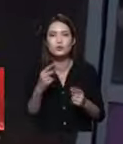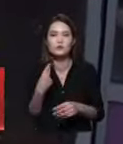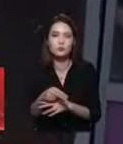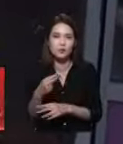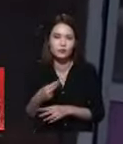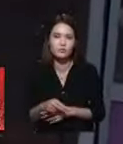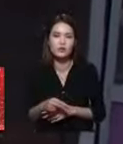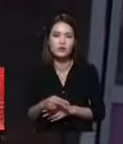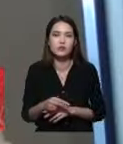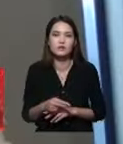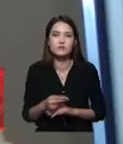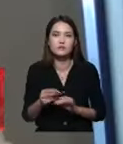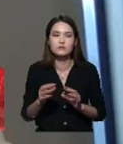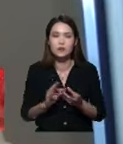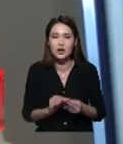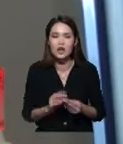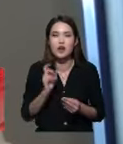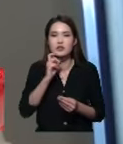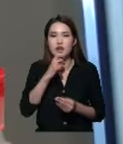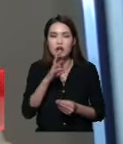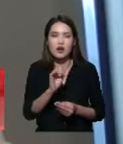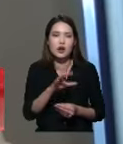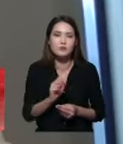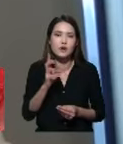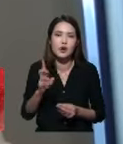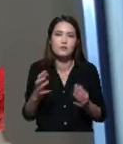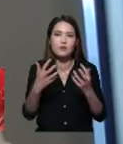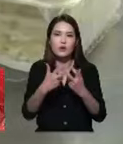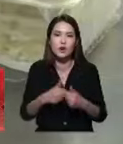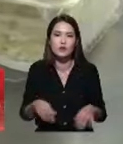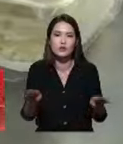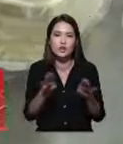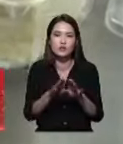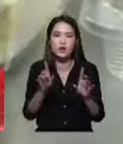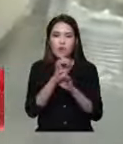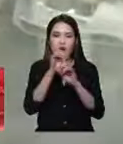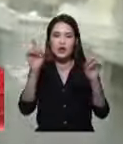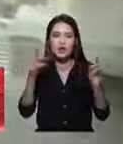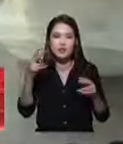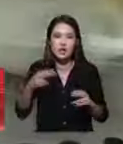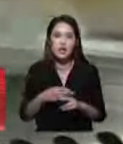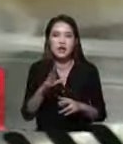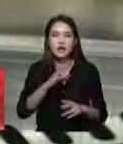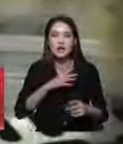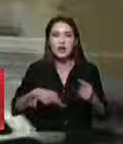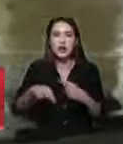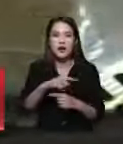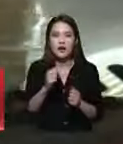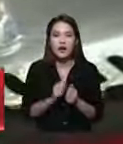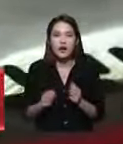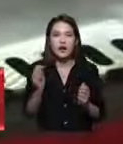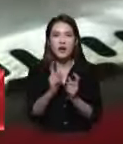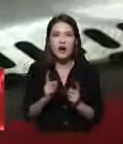что нельзя дома сделать. Экономист Арман Байганов считает, что подобный рост цен на сладости – это мировая тенденция. Большую часть